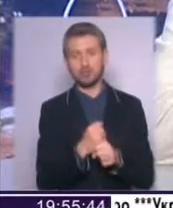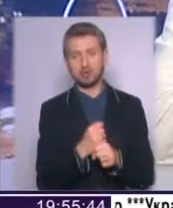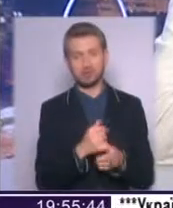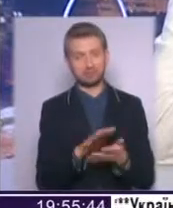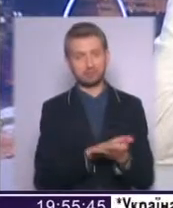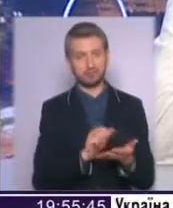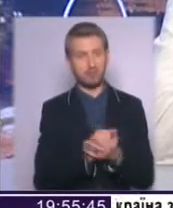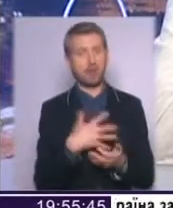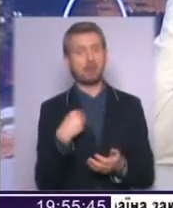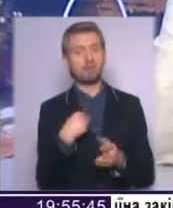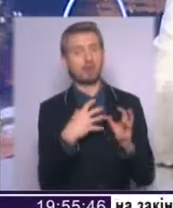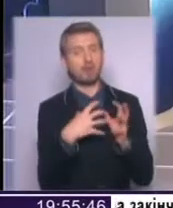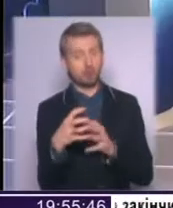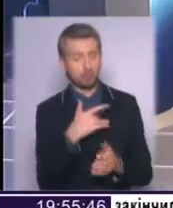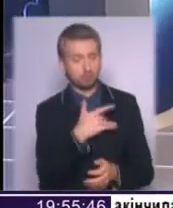що зробили? Порізали.